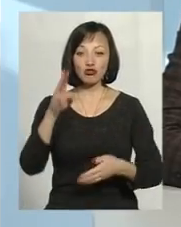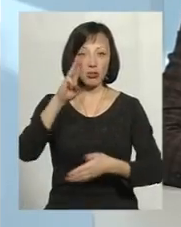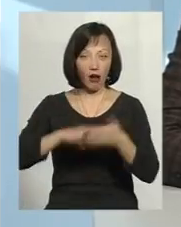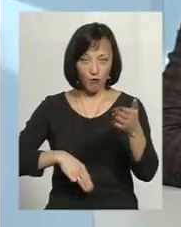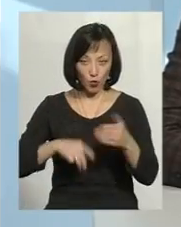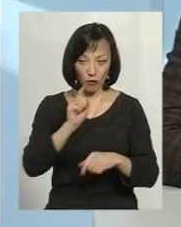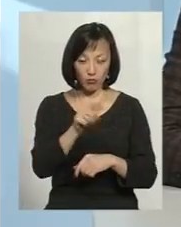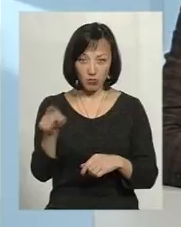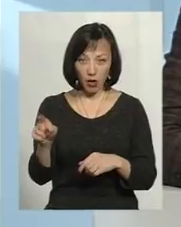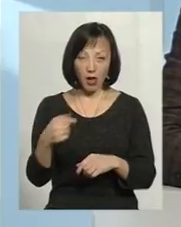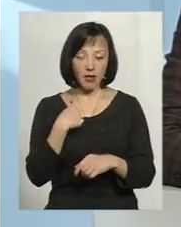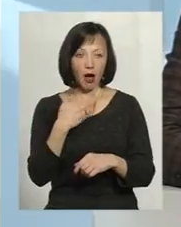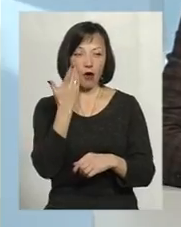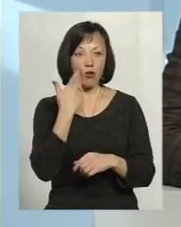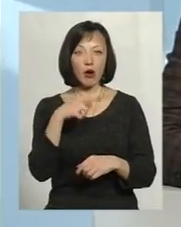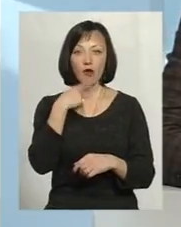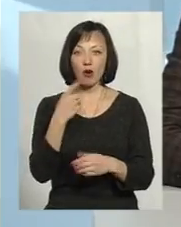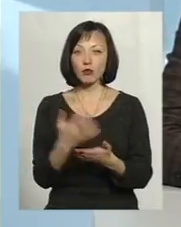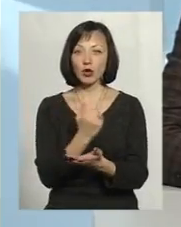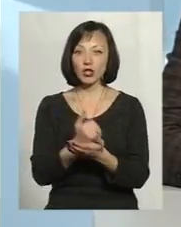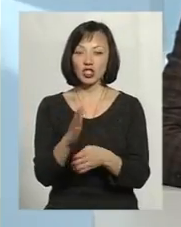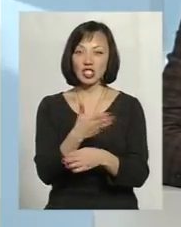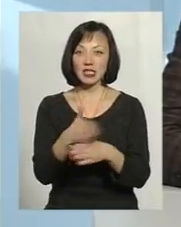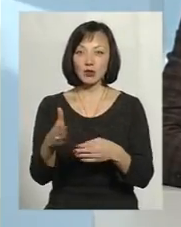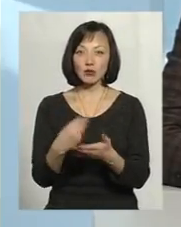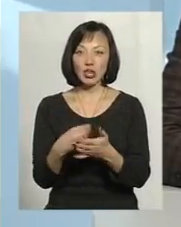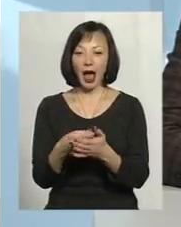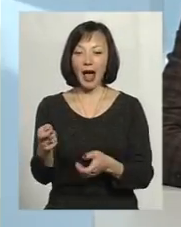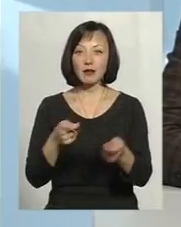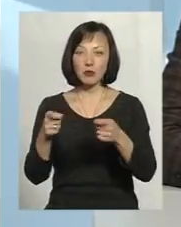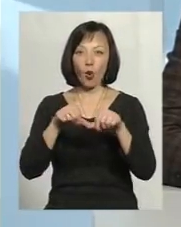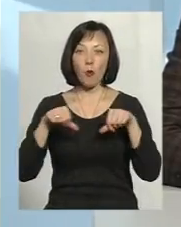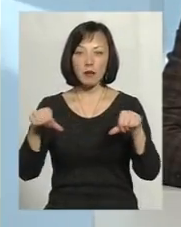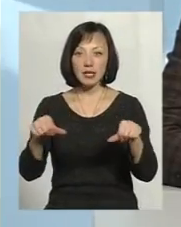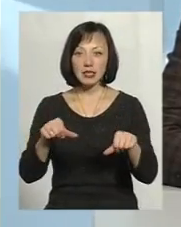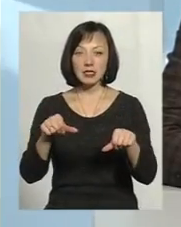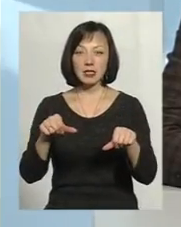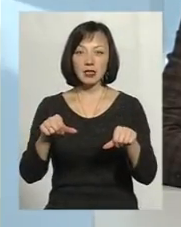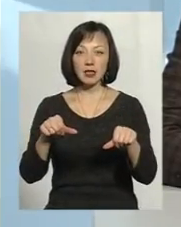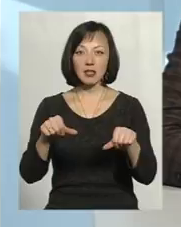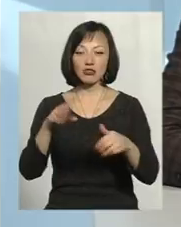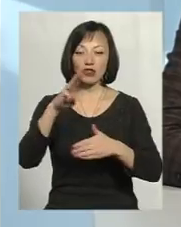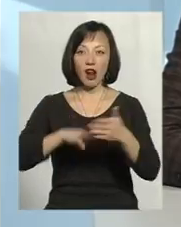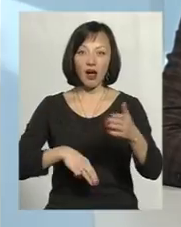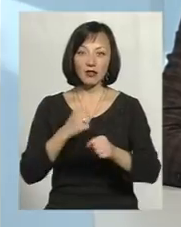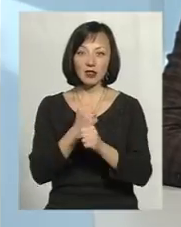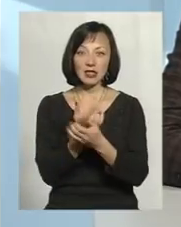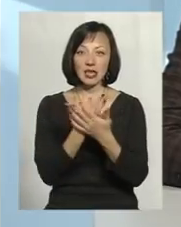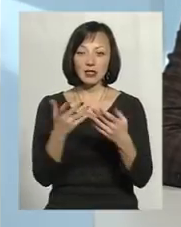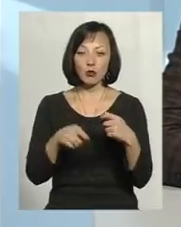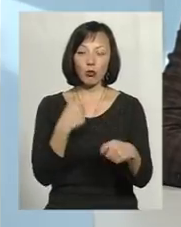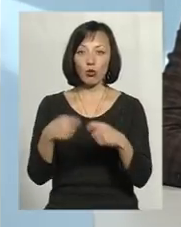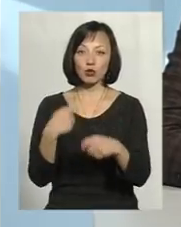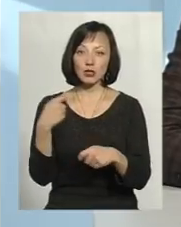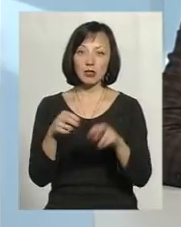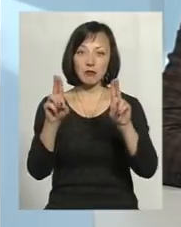штрафуємо. Я говорив, коли про дохідну частину бюджету, адмінкомісія за цей рік видала штрафів за різні порушення